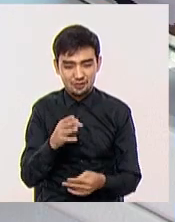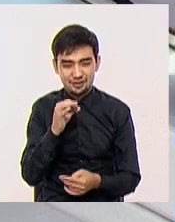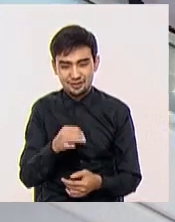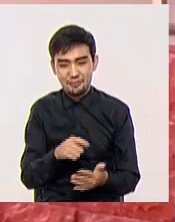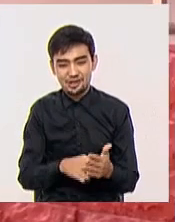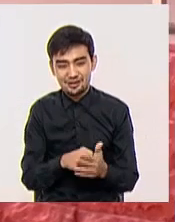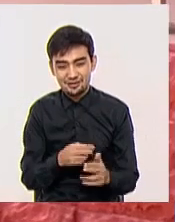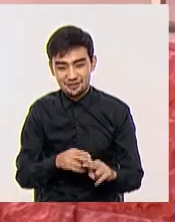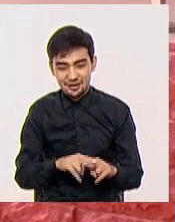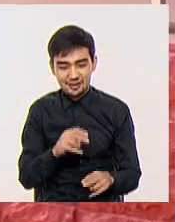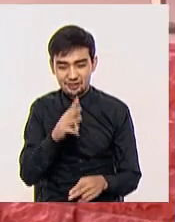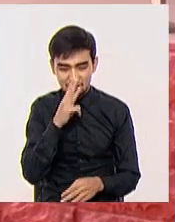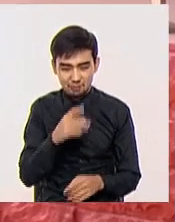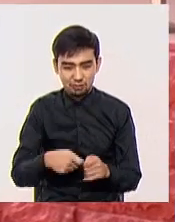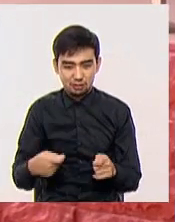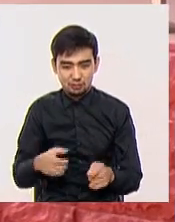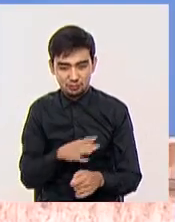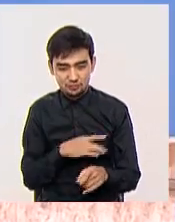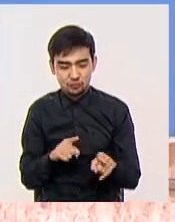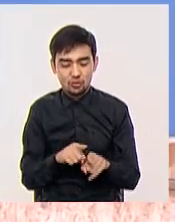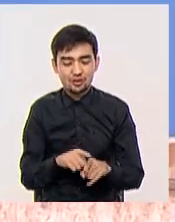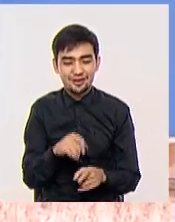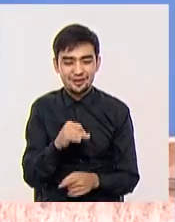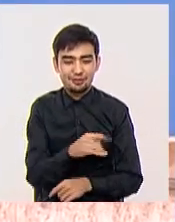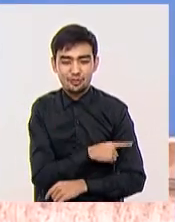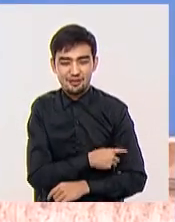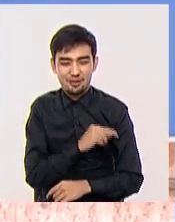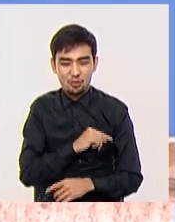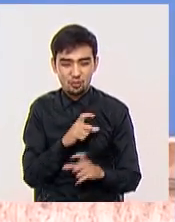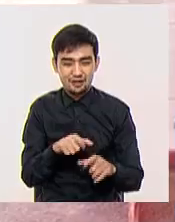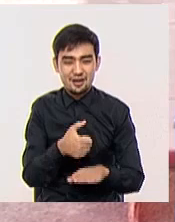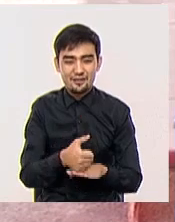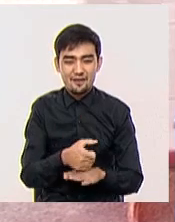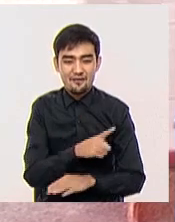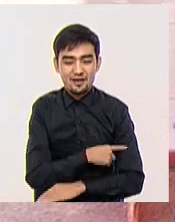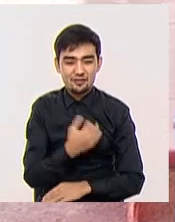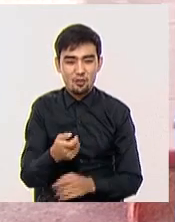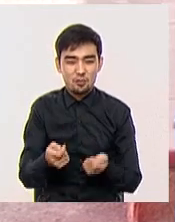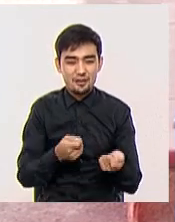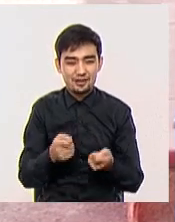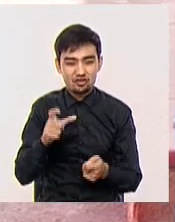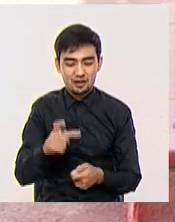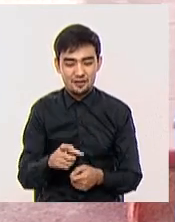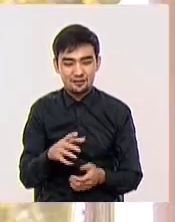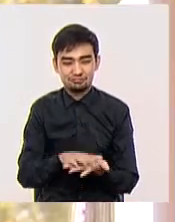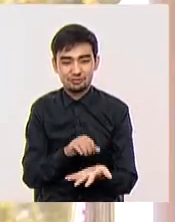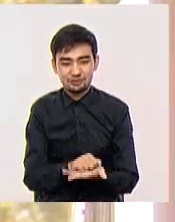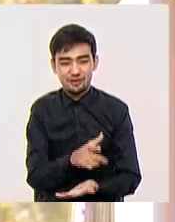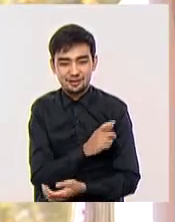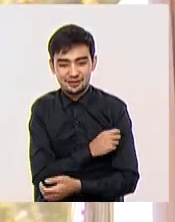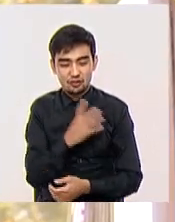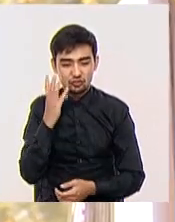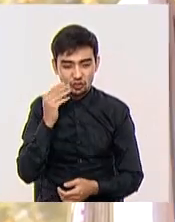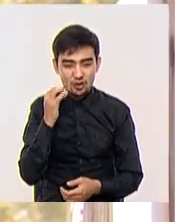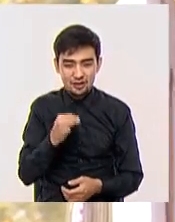бе әйтеуір жалақы да кешіктіріліп жатыр дейді. Ал медицина мекемесінің бас дәрігерінің міндетін атқарушы бұзылған вакцина саны